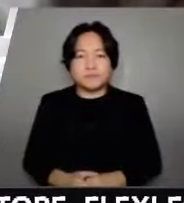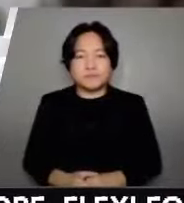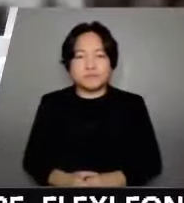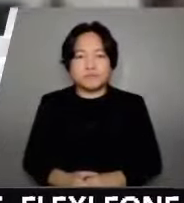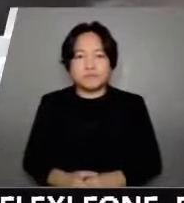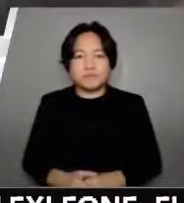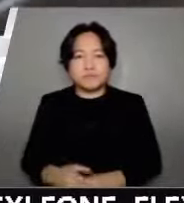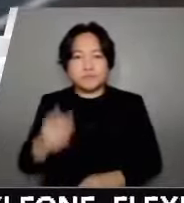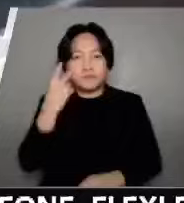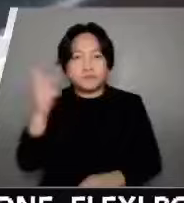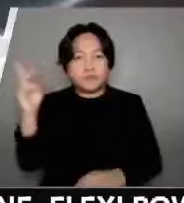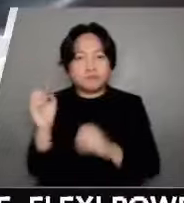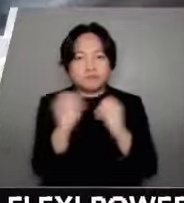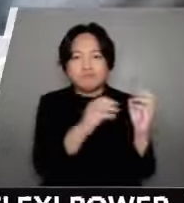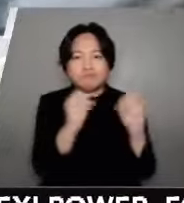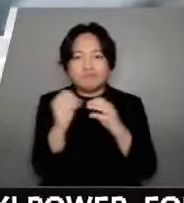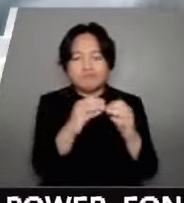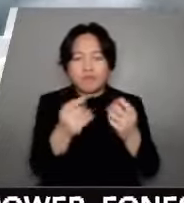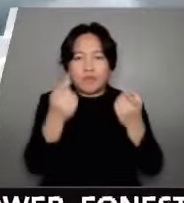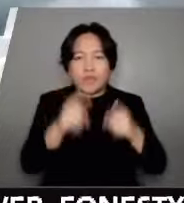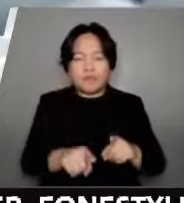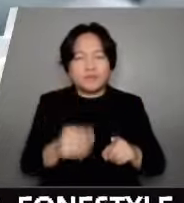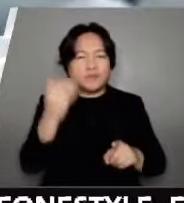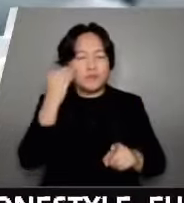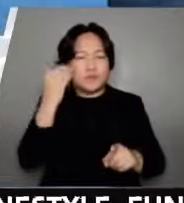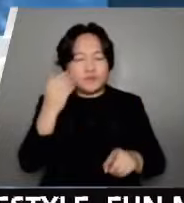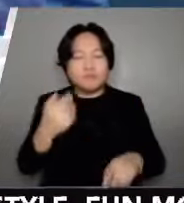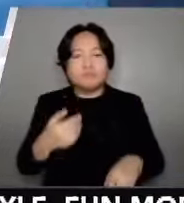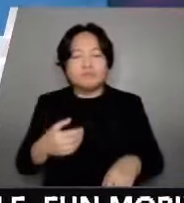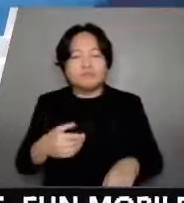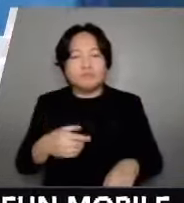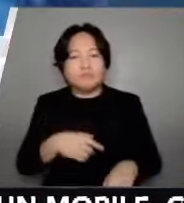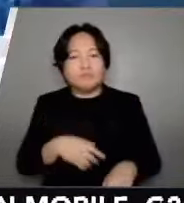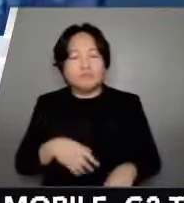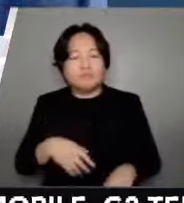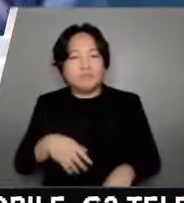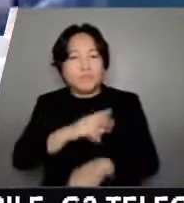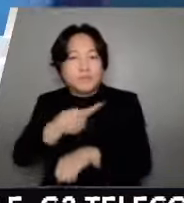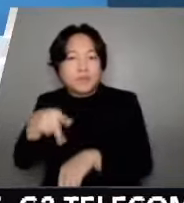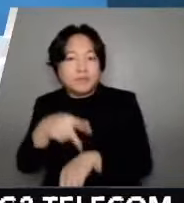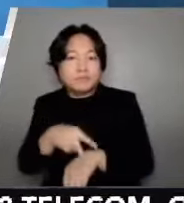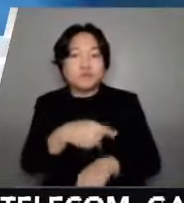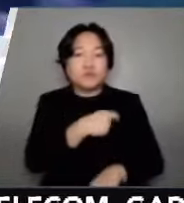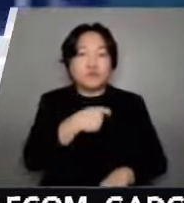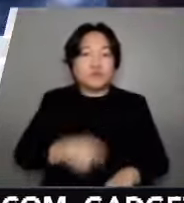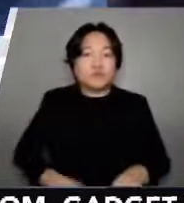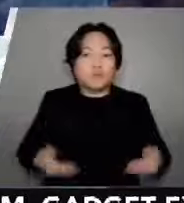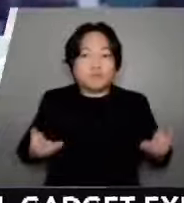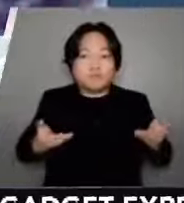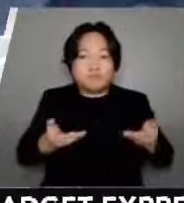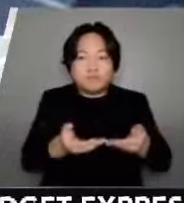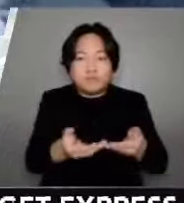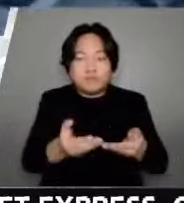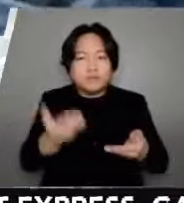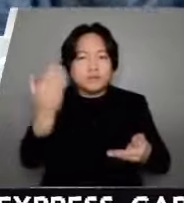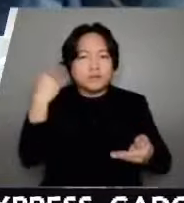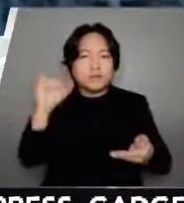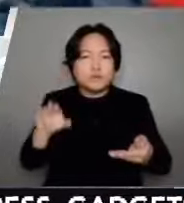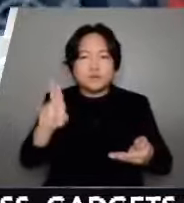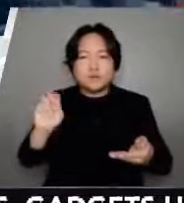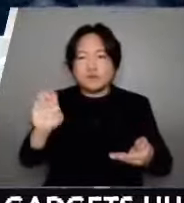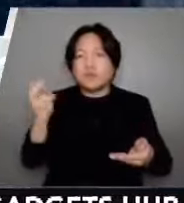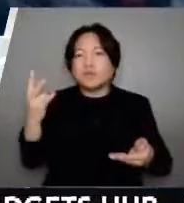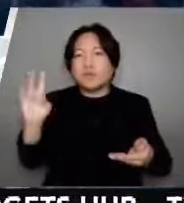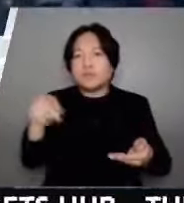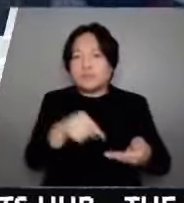Ang agresibong hakbang ng China Coast Guard nang harangin ang resupply mission ng Pilipinas sa Ayungin Shoal noong June 17.